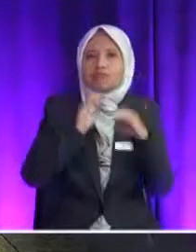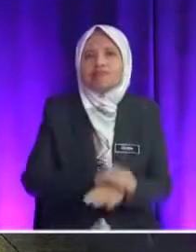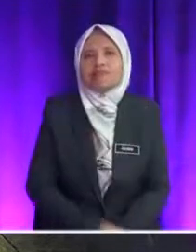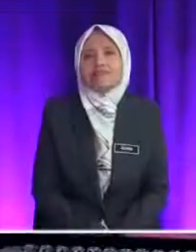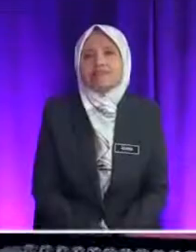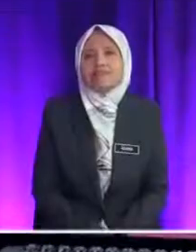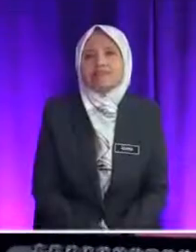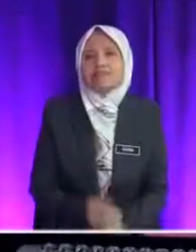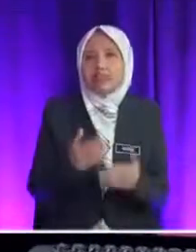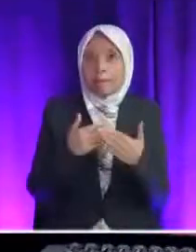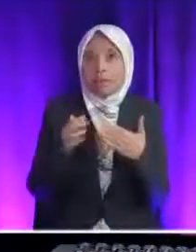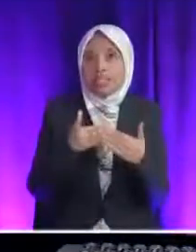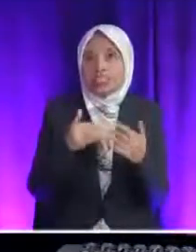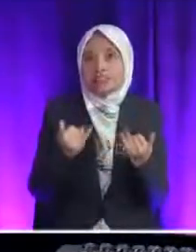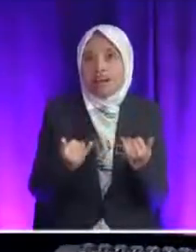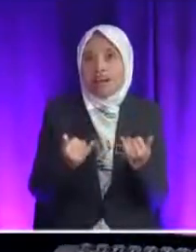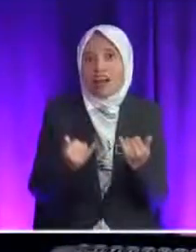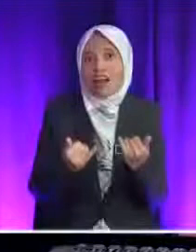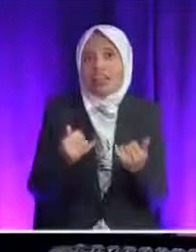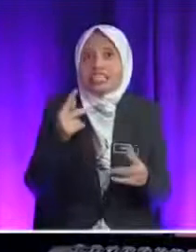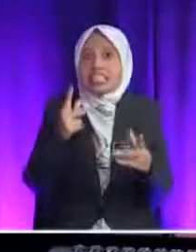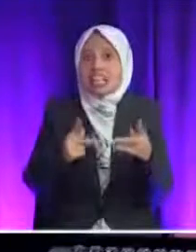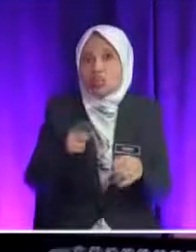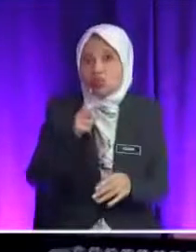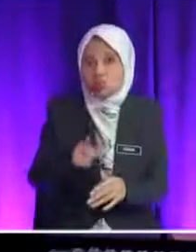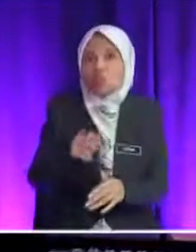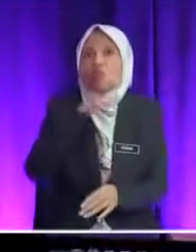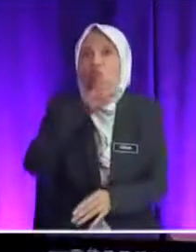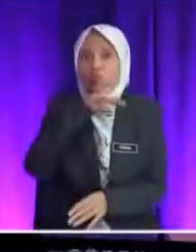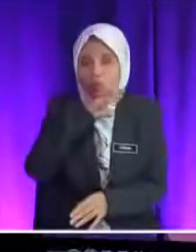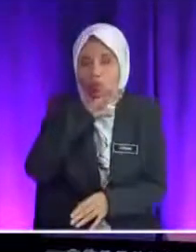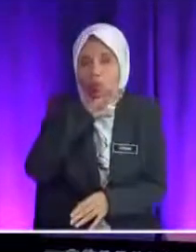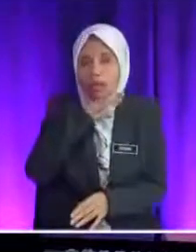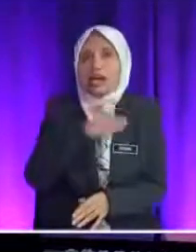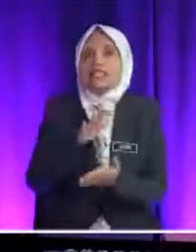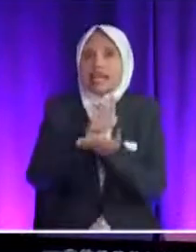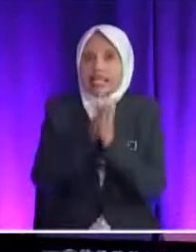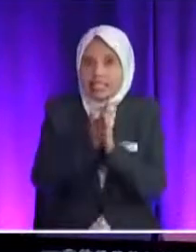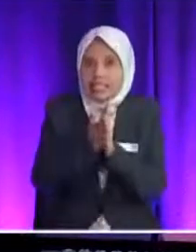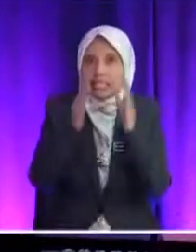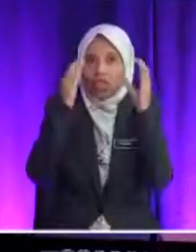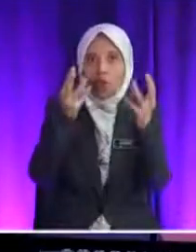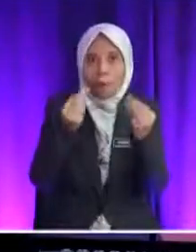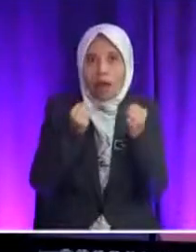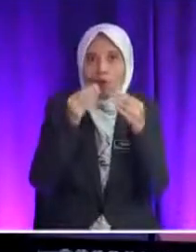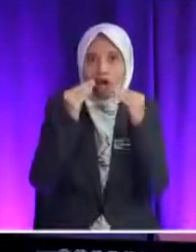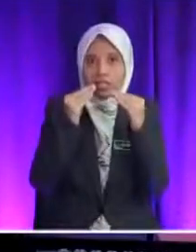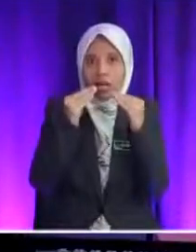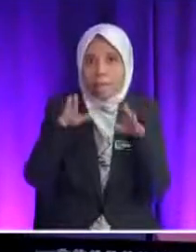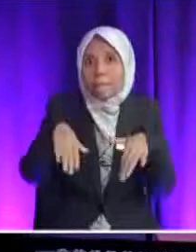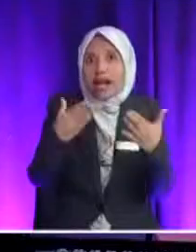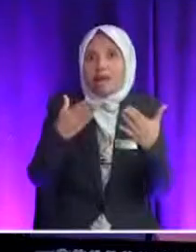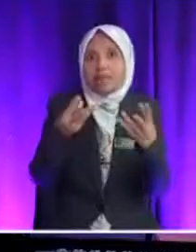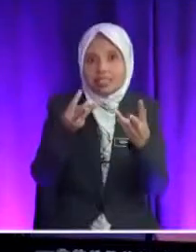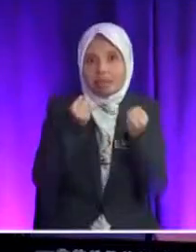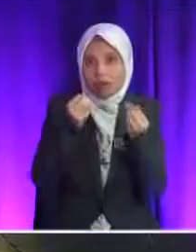Tak apa. Ha, sekarang ni kereta kamu dah kotor. Ya, ha, jom, hari ni cikgu akan ajar cara bagaimana nak mencuci kereta.